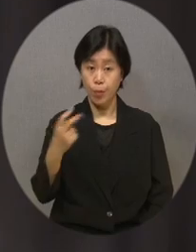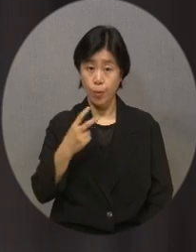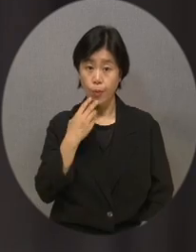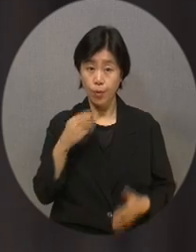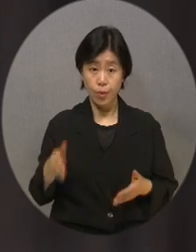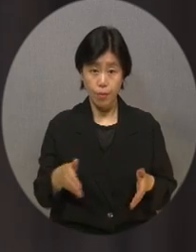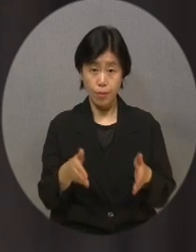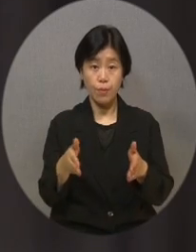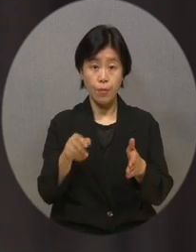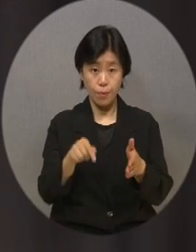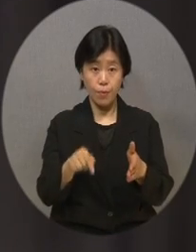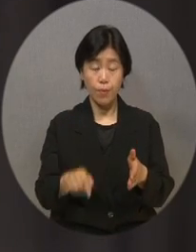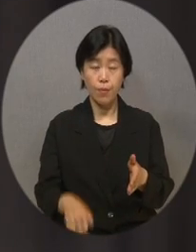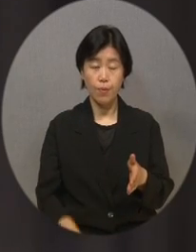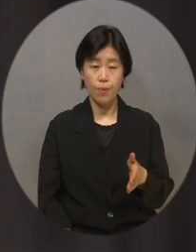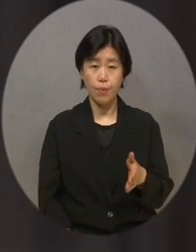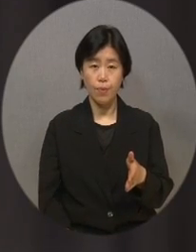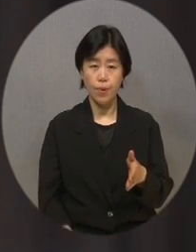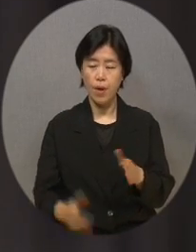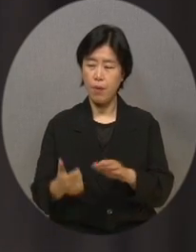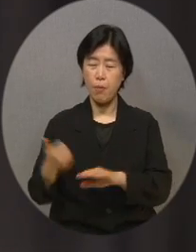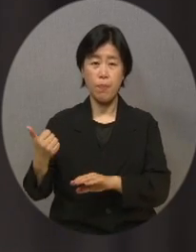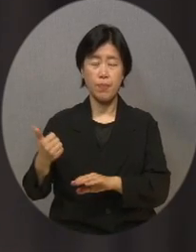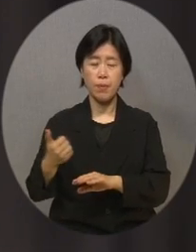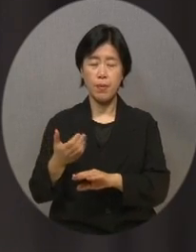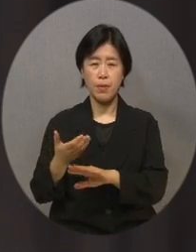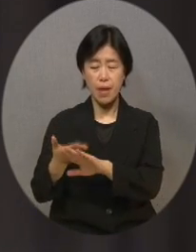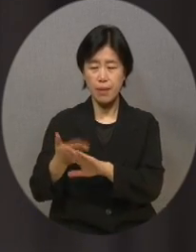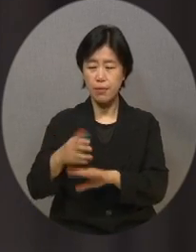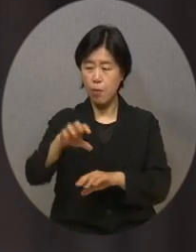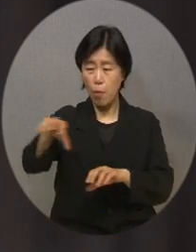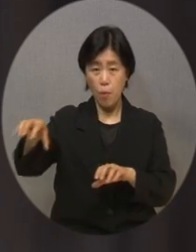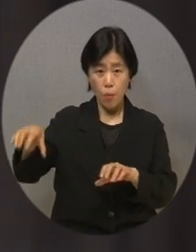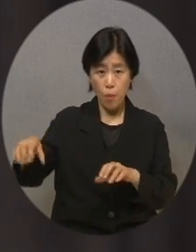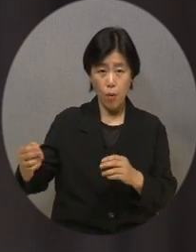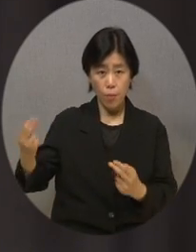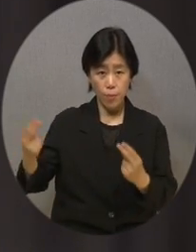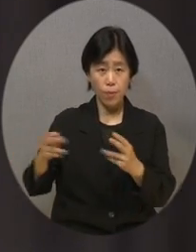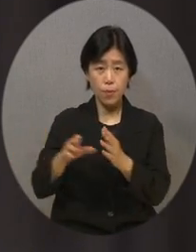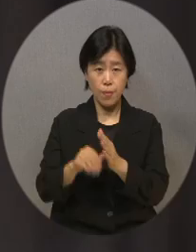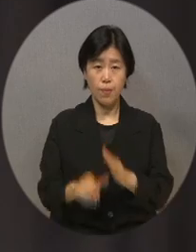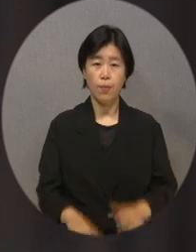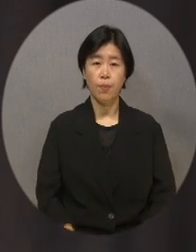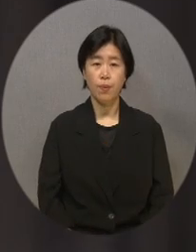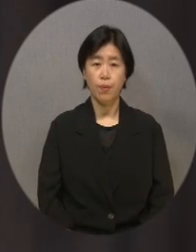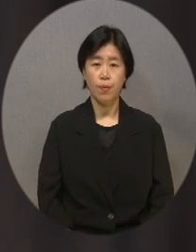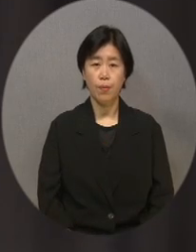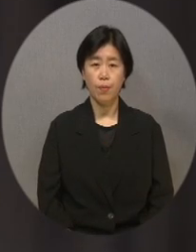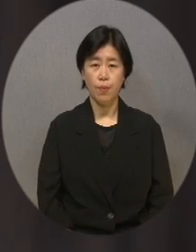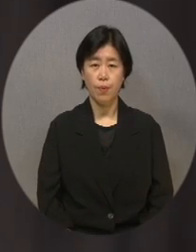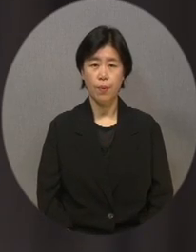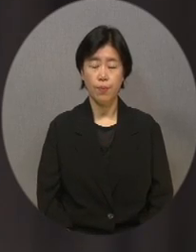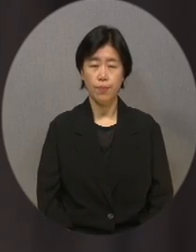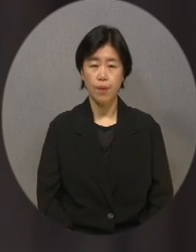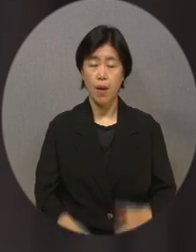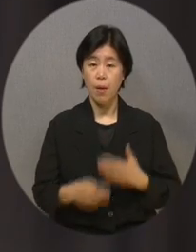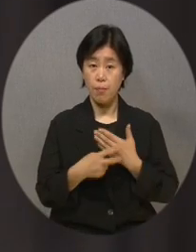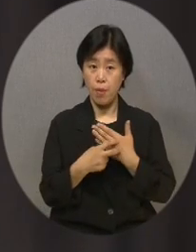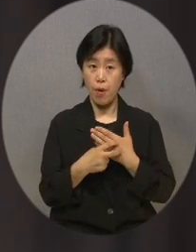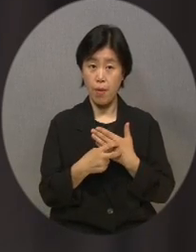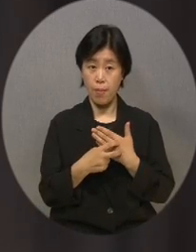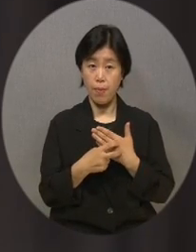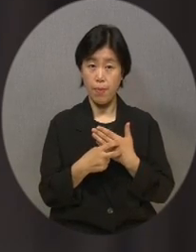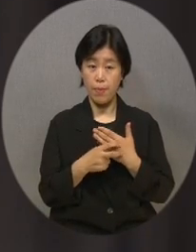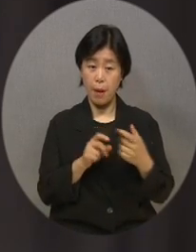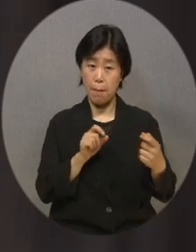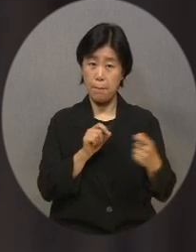다른 지역, 이 뭐 이렇게 경상도나 전라도에 비해서 이 그 의원 접근성, 병원 접근